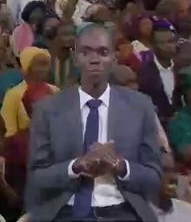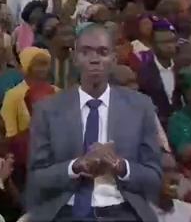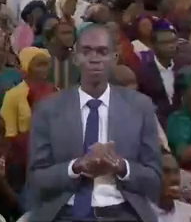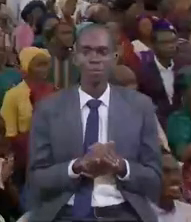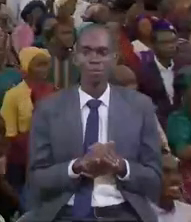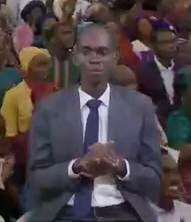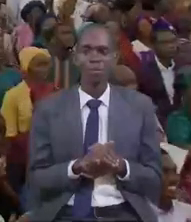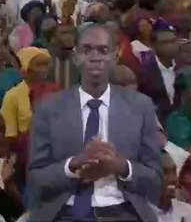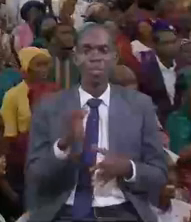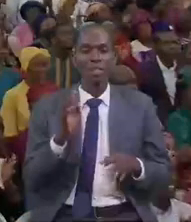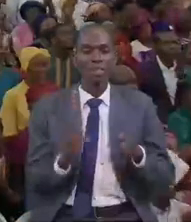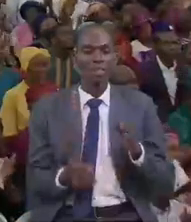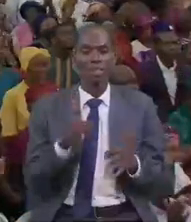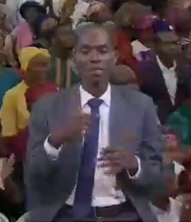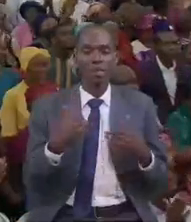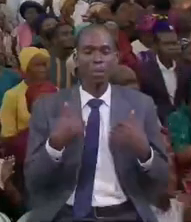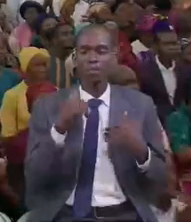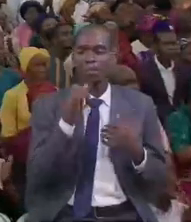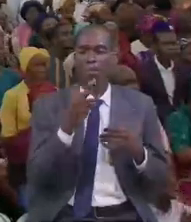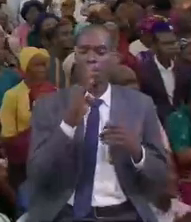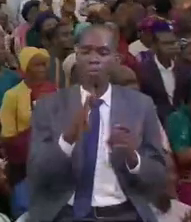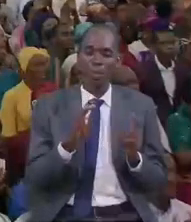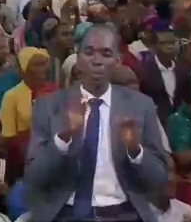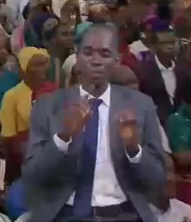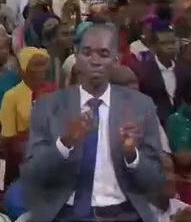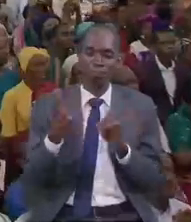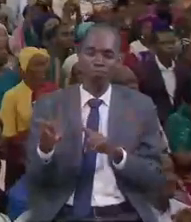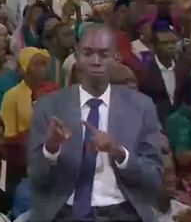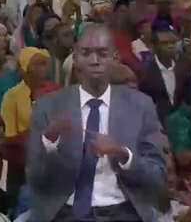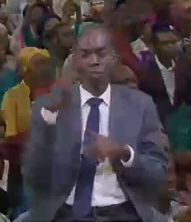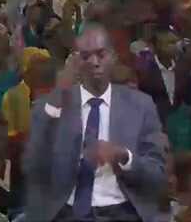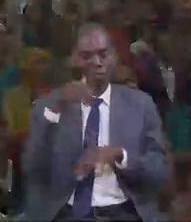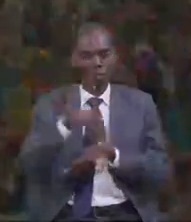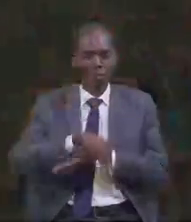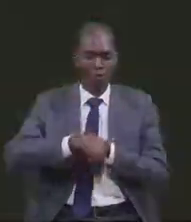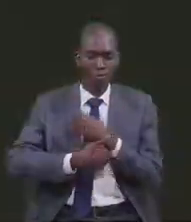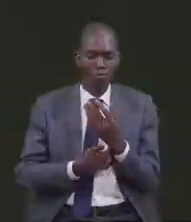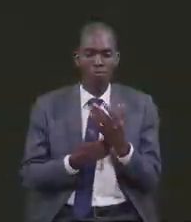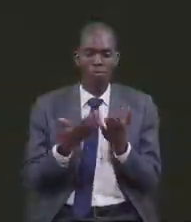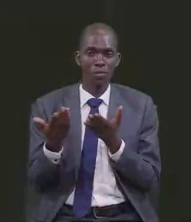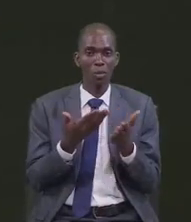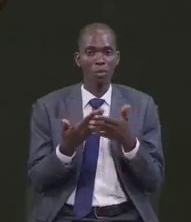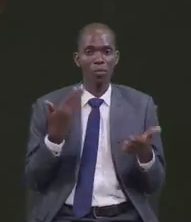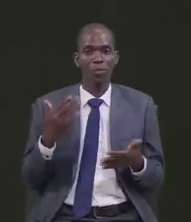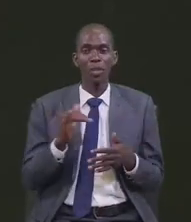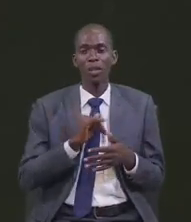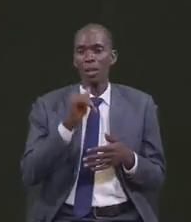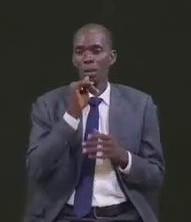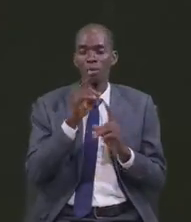Si vous ne prenez pas au réveillon, au culte de réveillon,